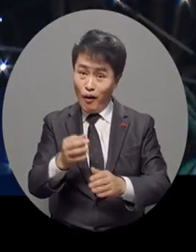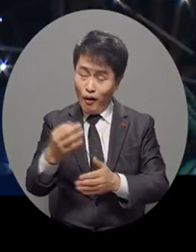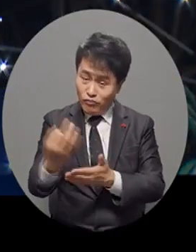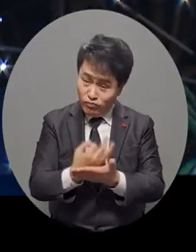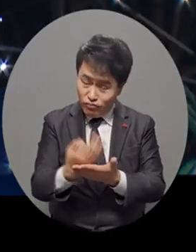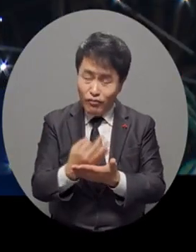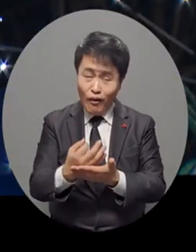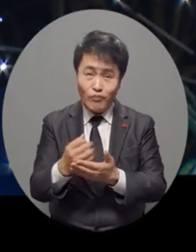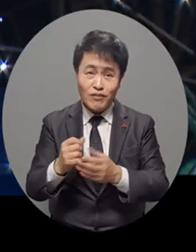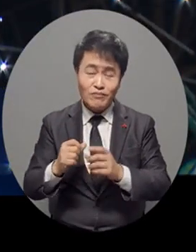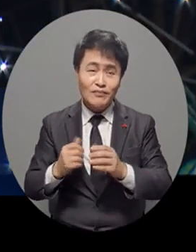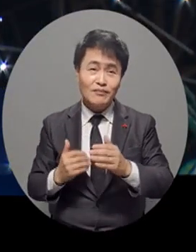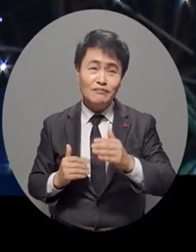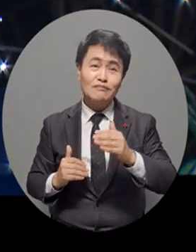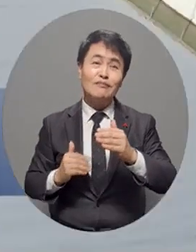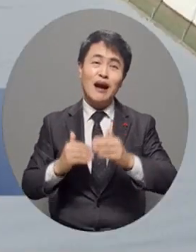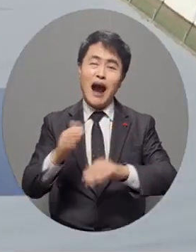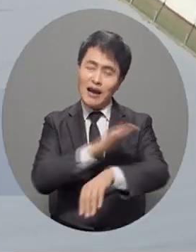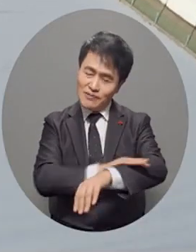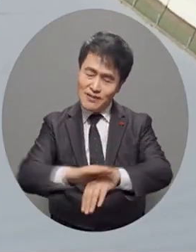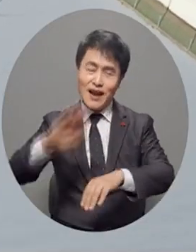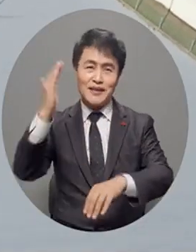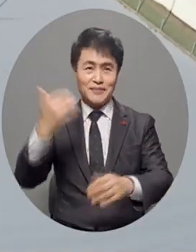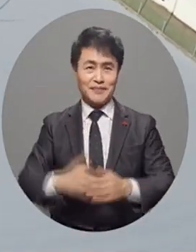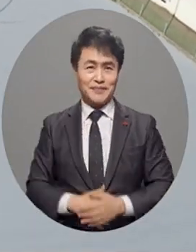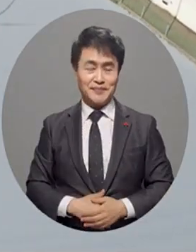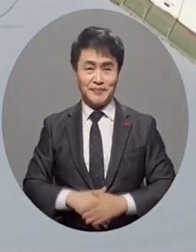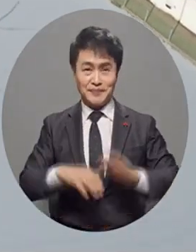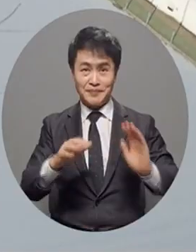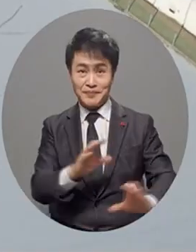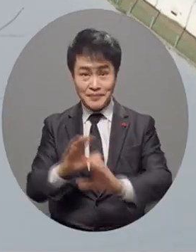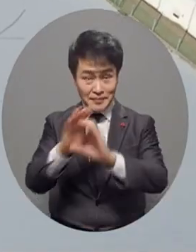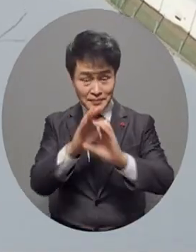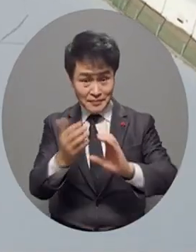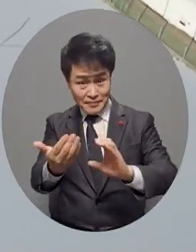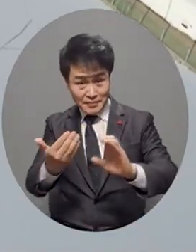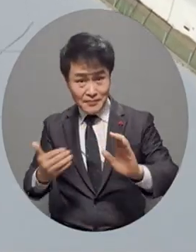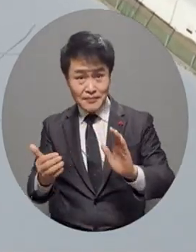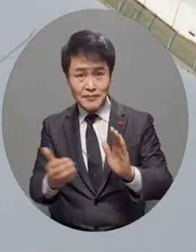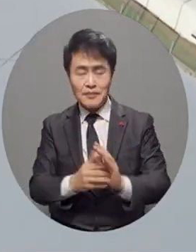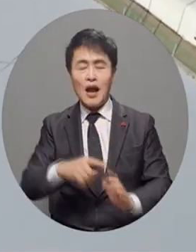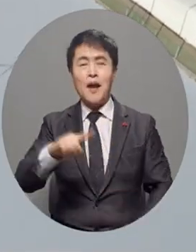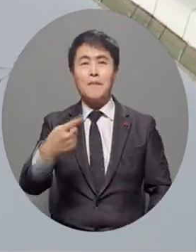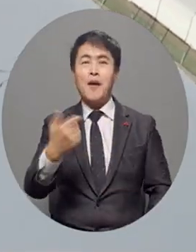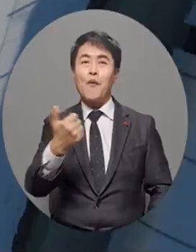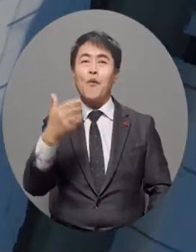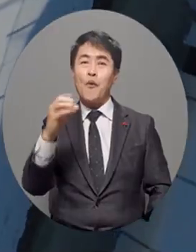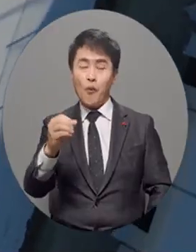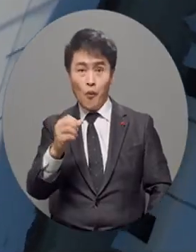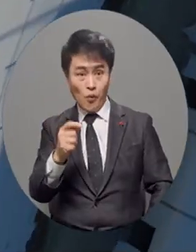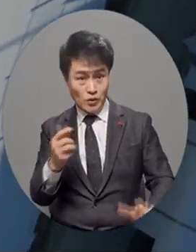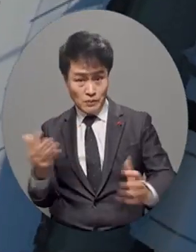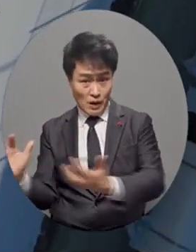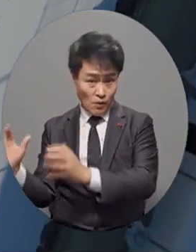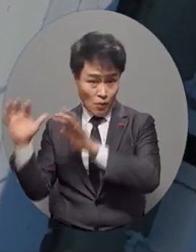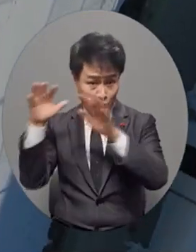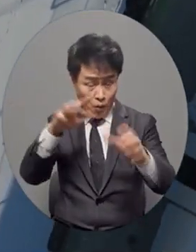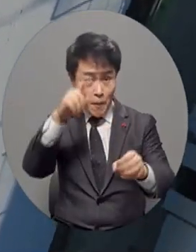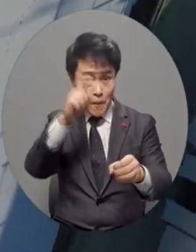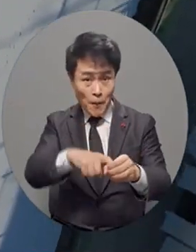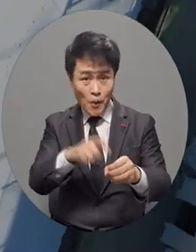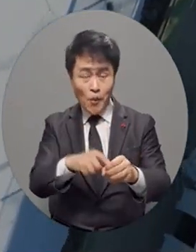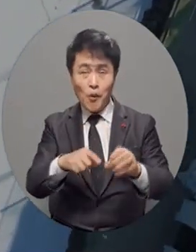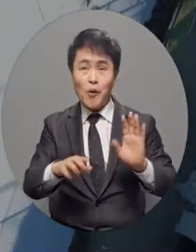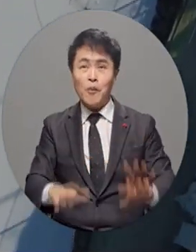올라가요. 잘 됩니다. 코로나19 이전 수준인 150만 명 방문 목표를 내건 이번 산천어